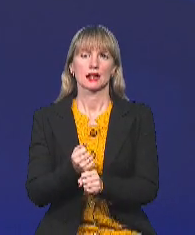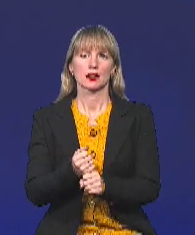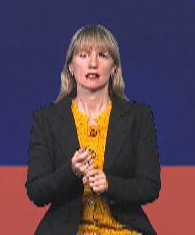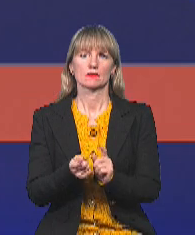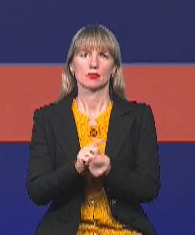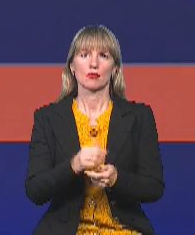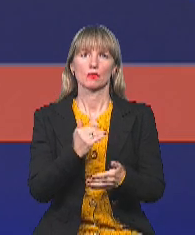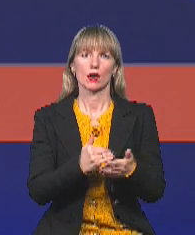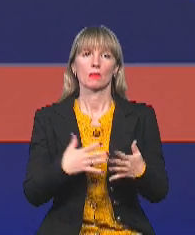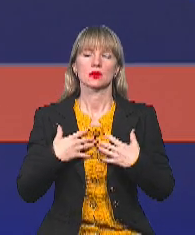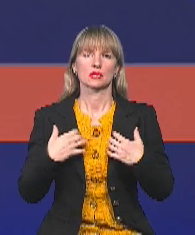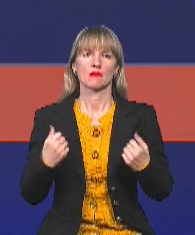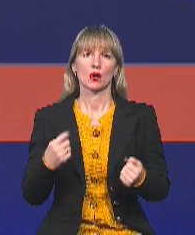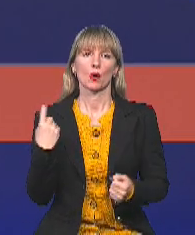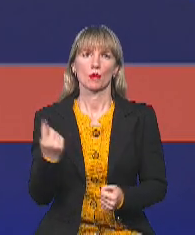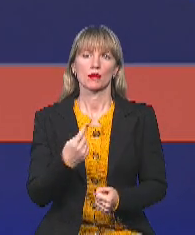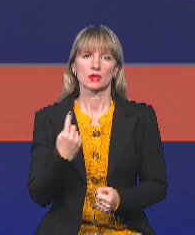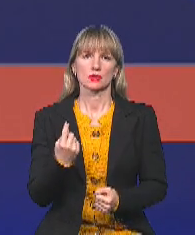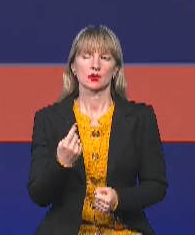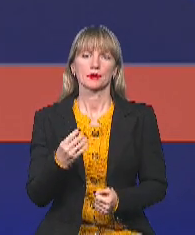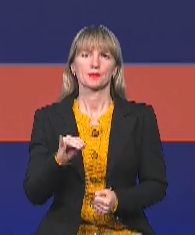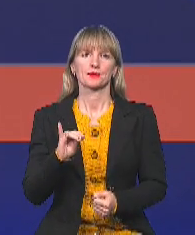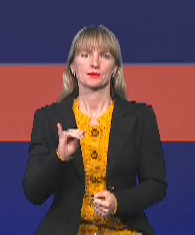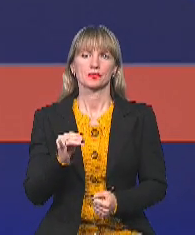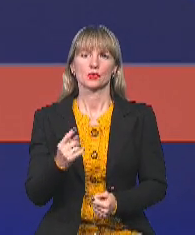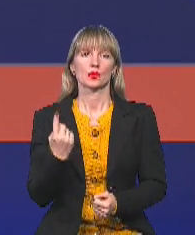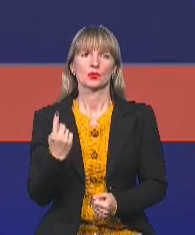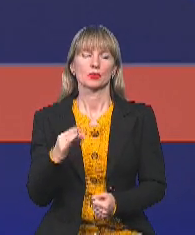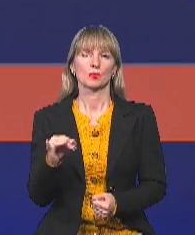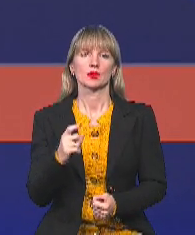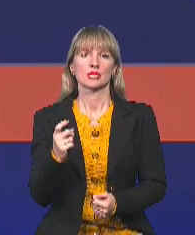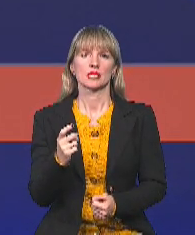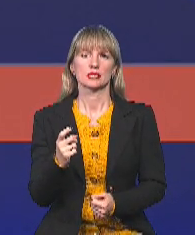программу здравоохранения области. И